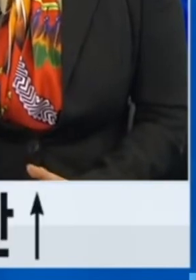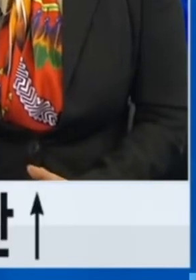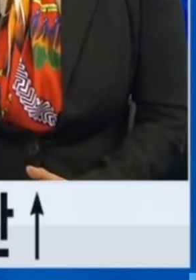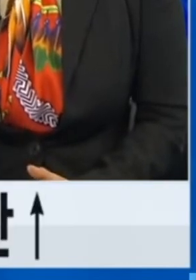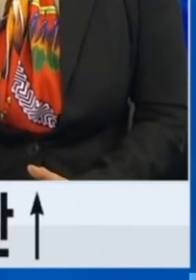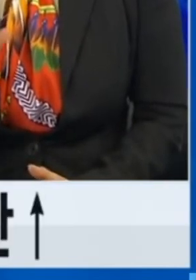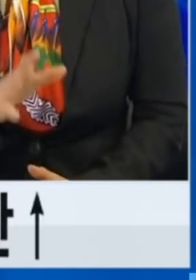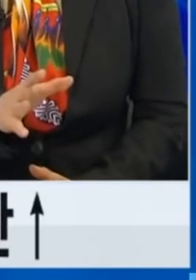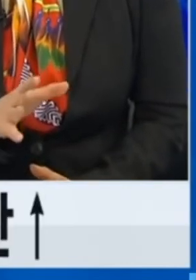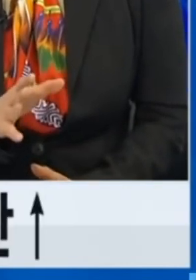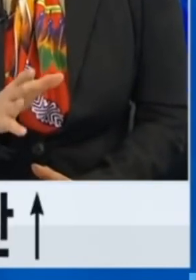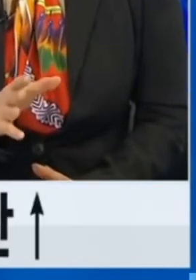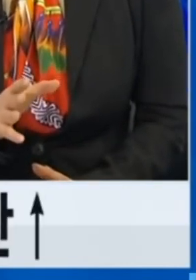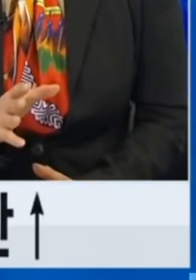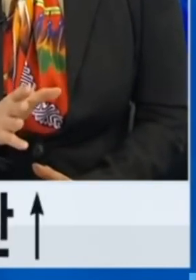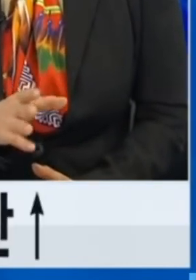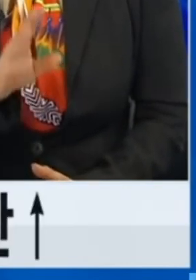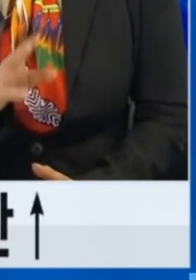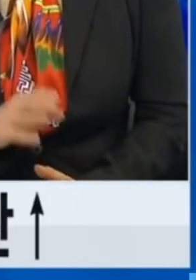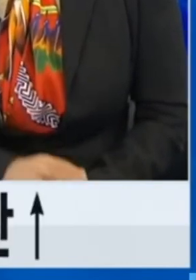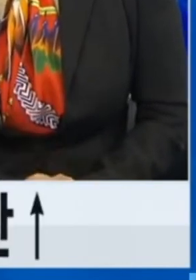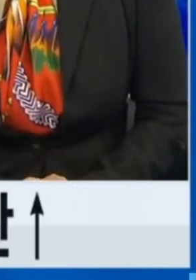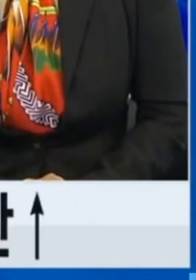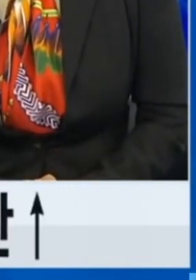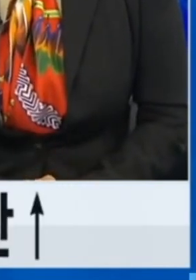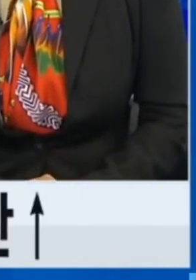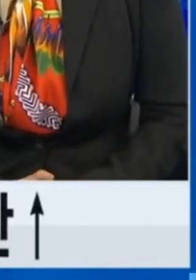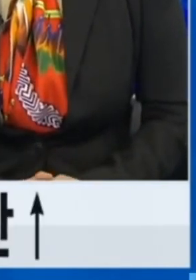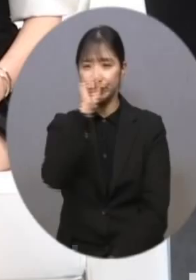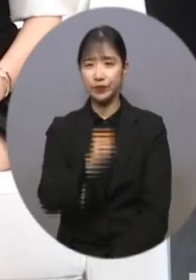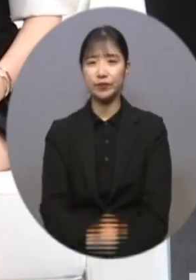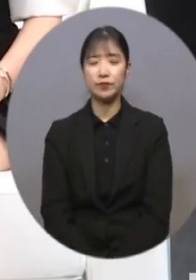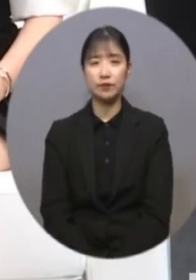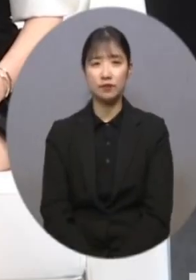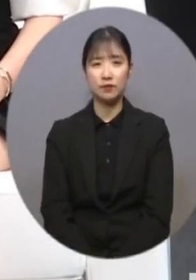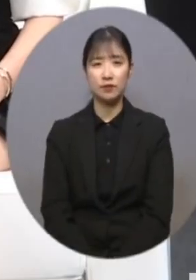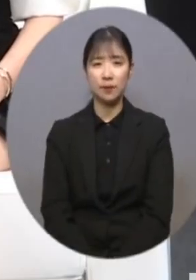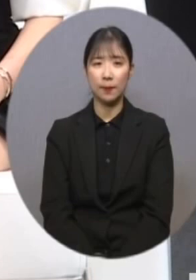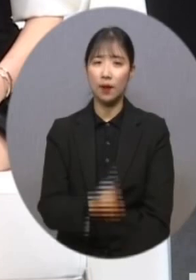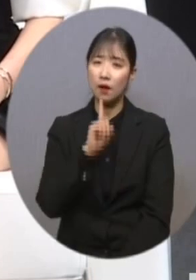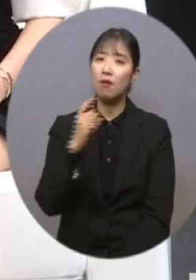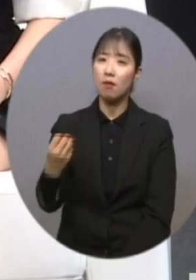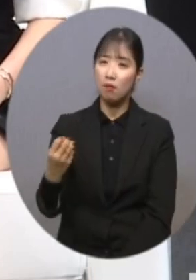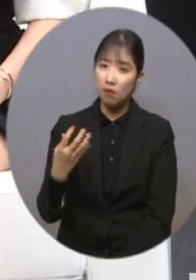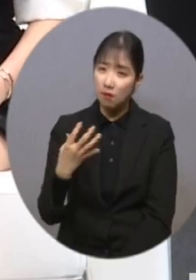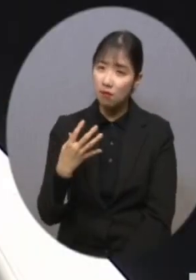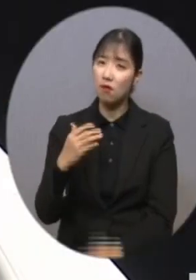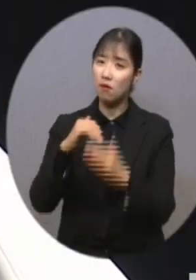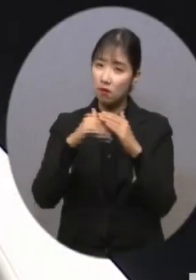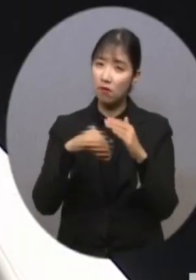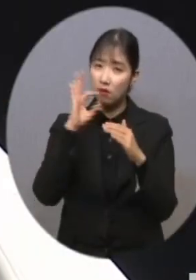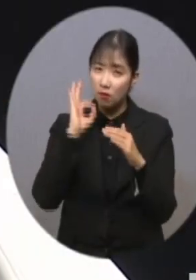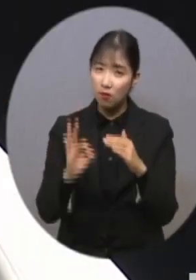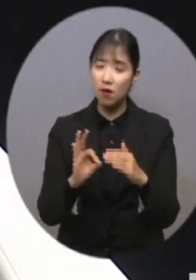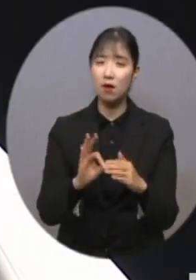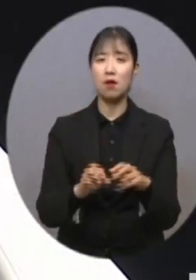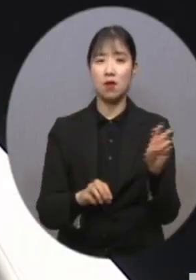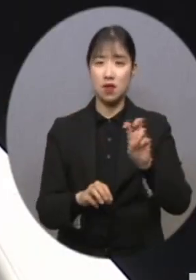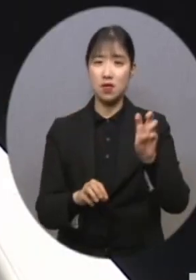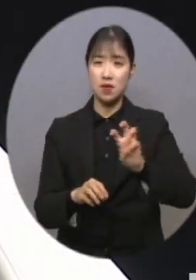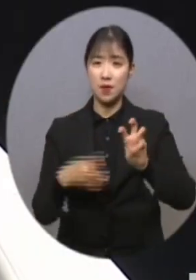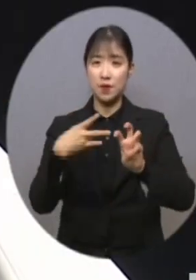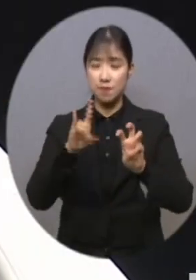아니고요. 이제 투표를 해라 이 얘기를 하는 거거든요. 그러니까 가능하고요. 말씀 듣고 보면은 20대, 30대